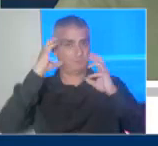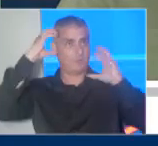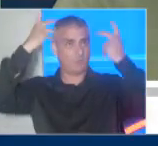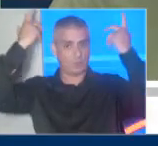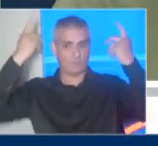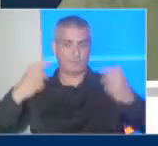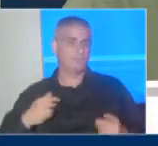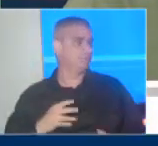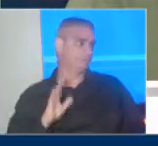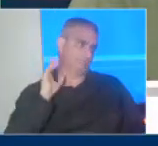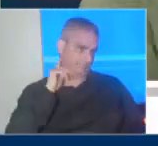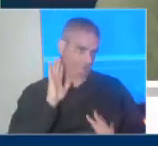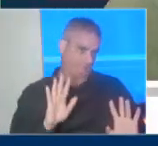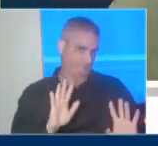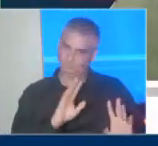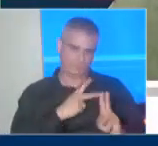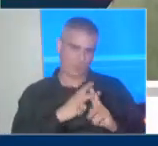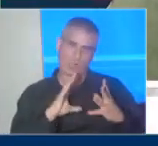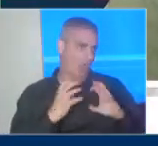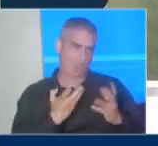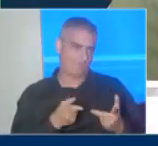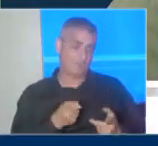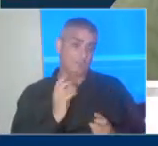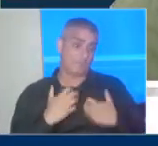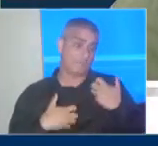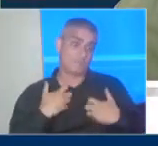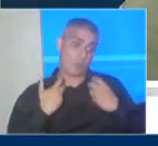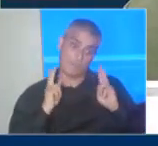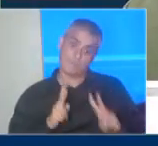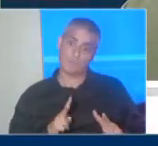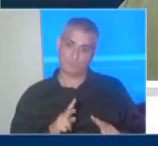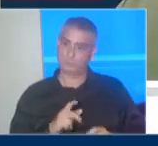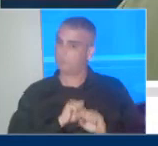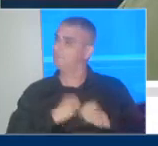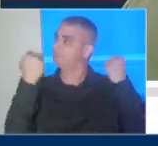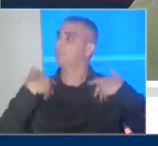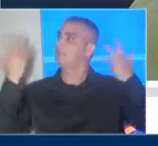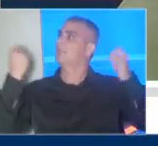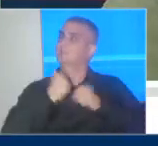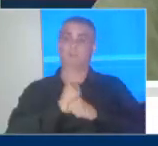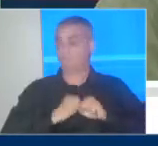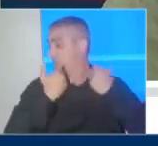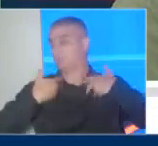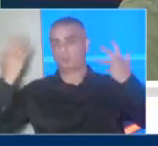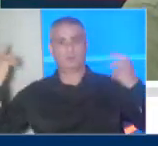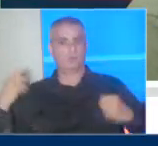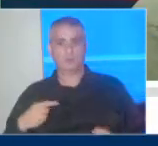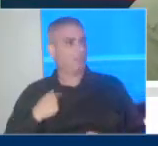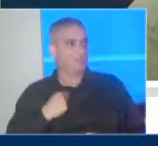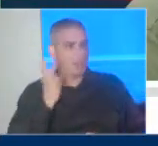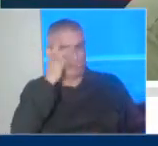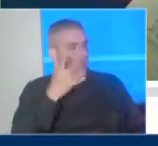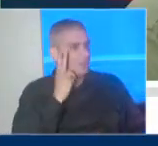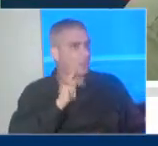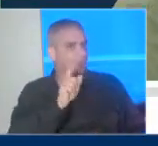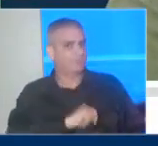מטורפים? אני, תשמעי, זה לא רק עלוב, זה מקומם ברמות אחרות. פיצצת אותי, מה אני אעשה? אני לא מבין